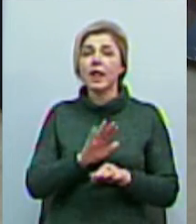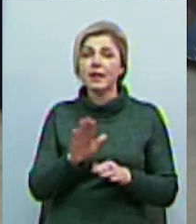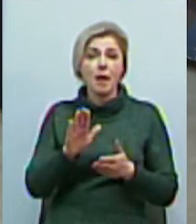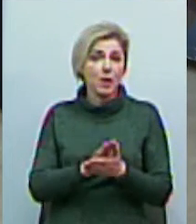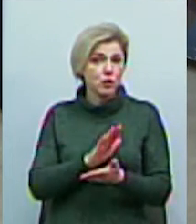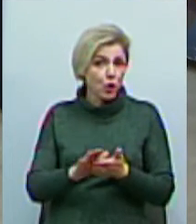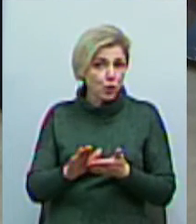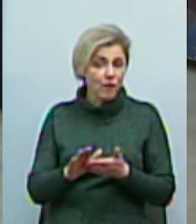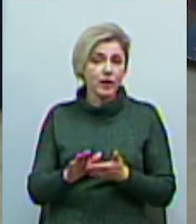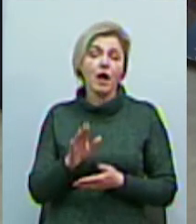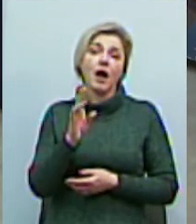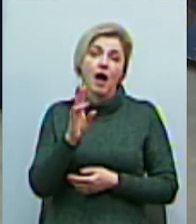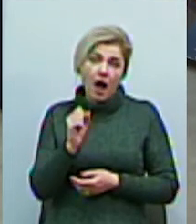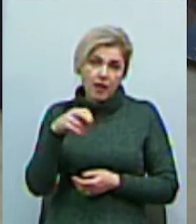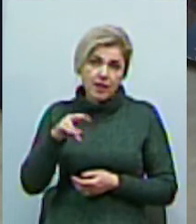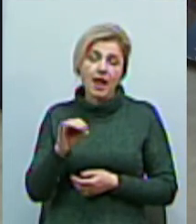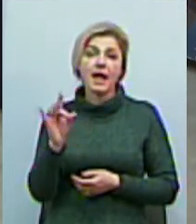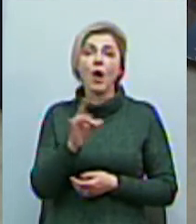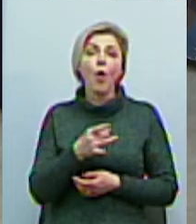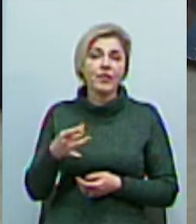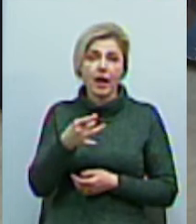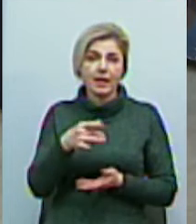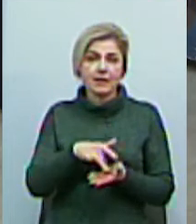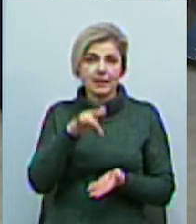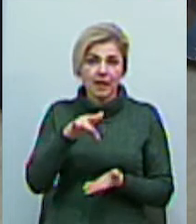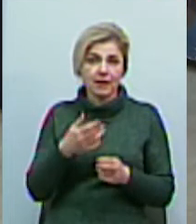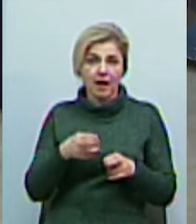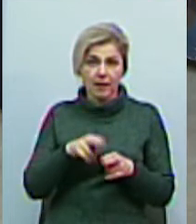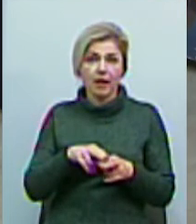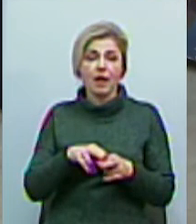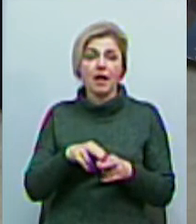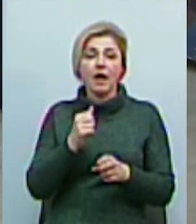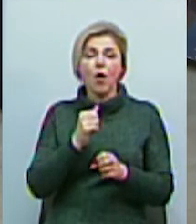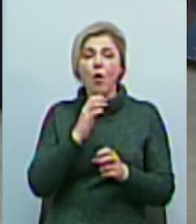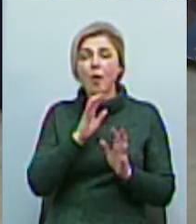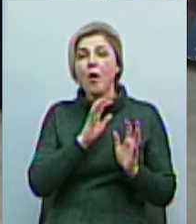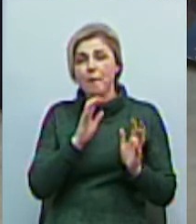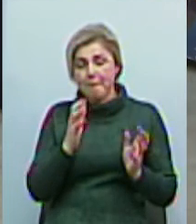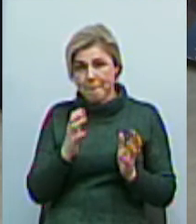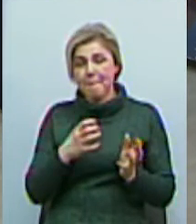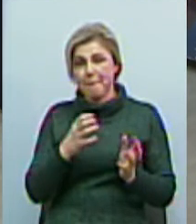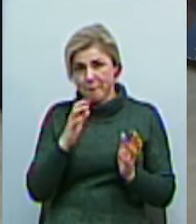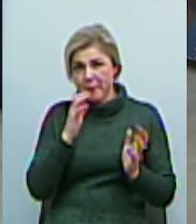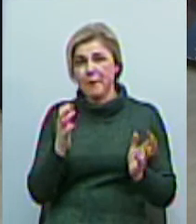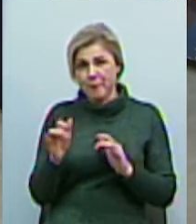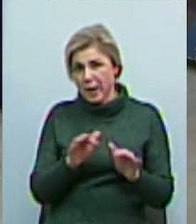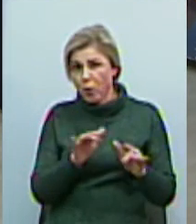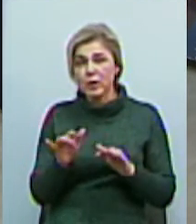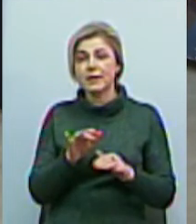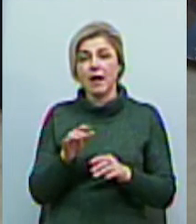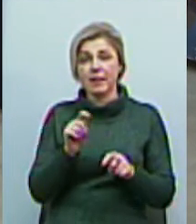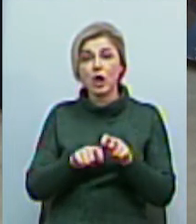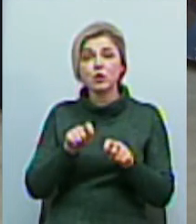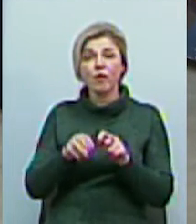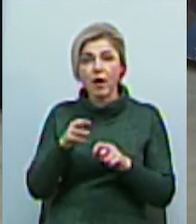але регіональні центри, які проводять, опікуються пробним тестуванням, вони не